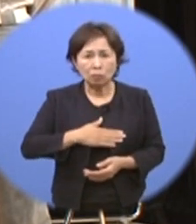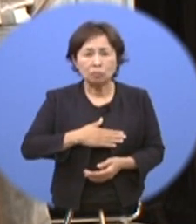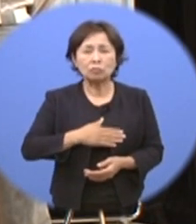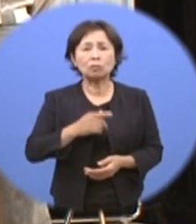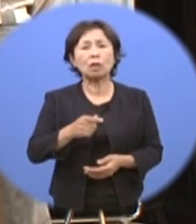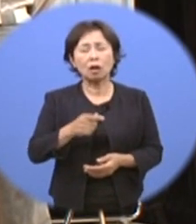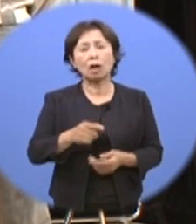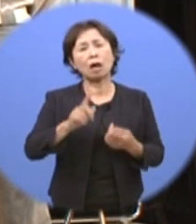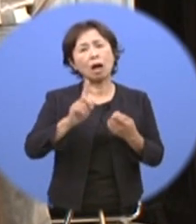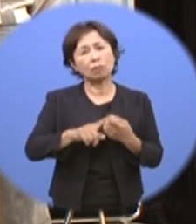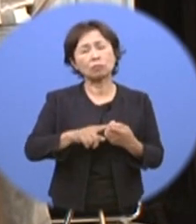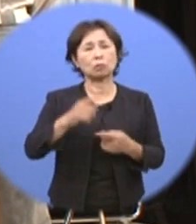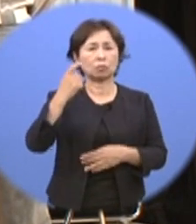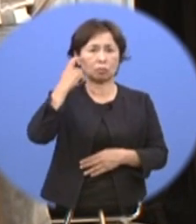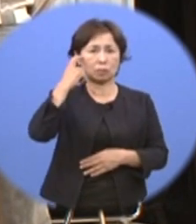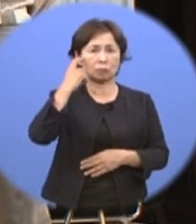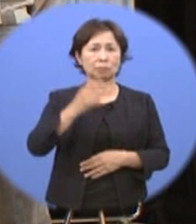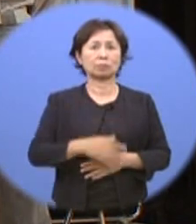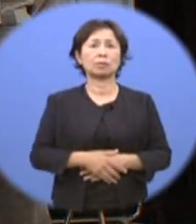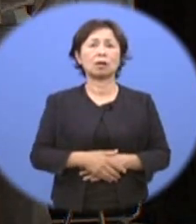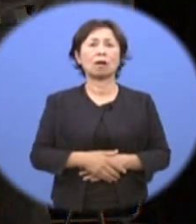希望に沿うのではないでしょうか。